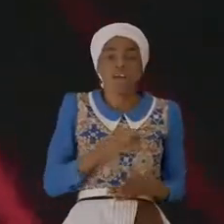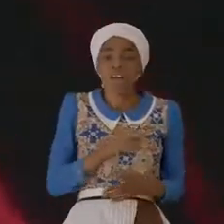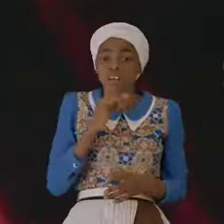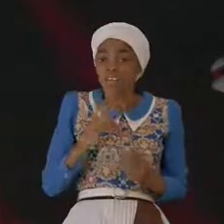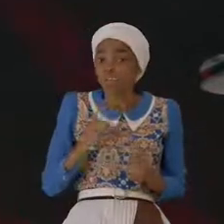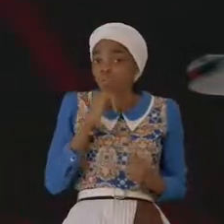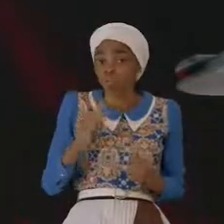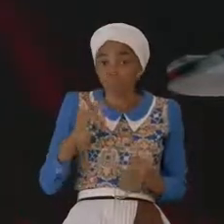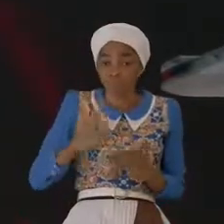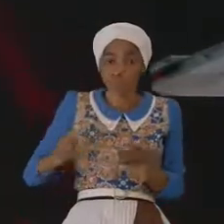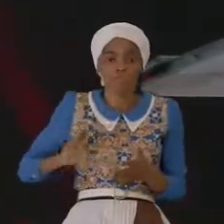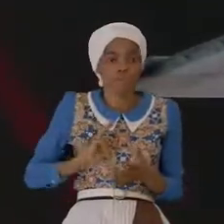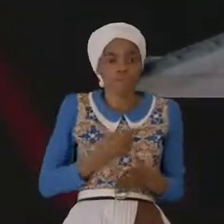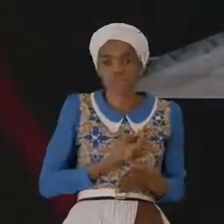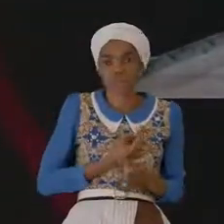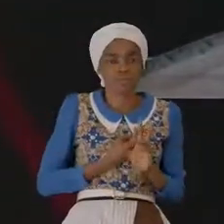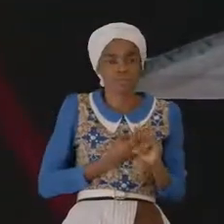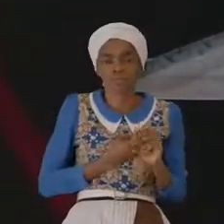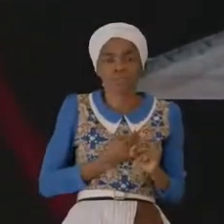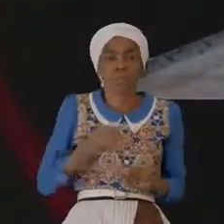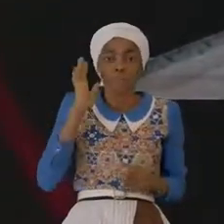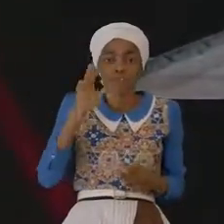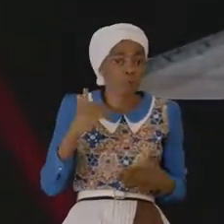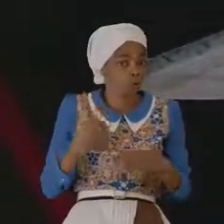il ne va même pas savoir que j'ai pris ceci. Ton membre,